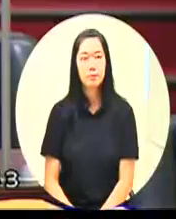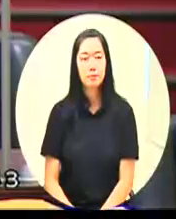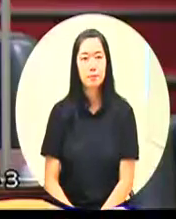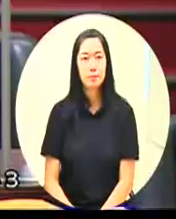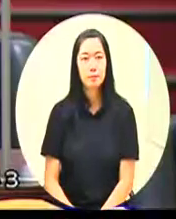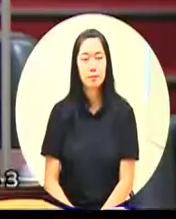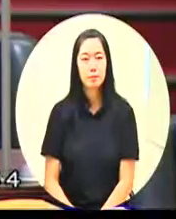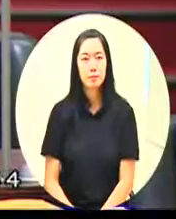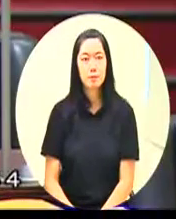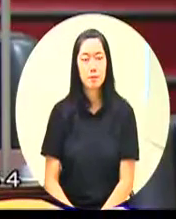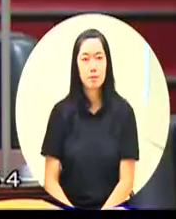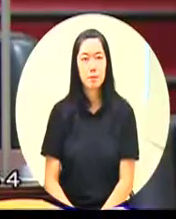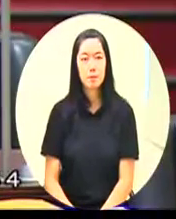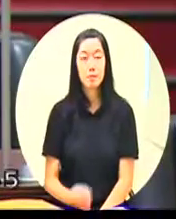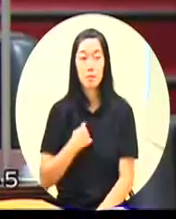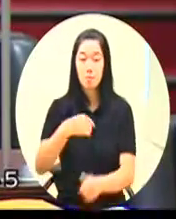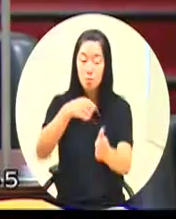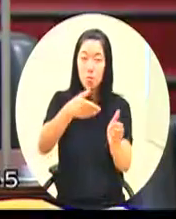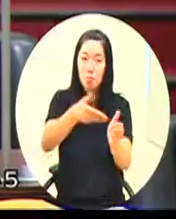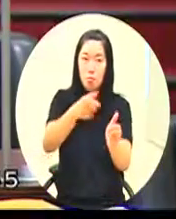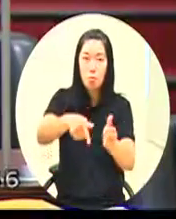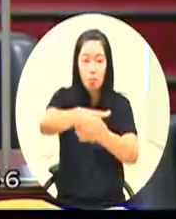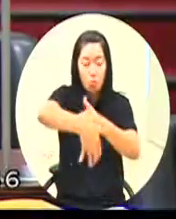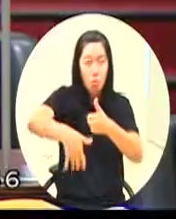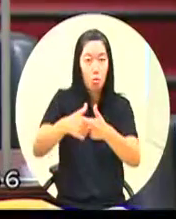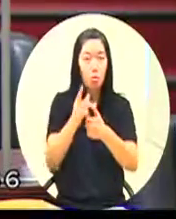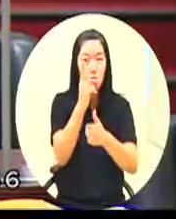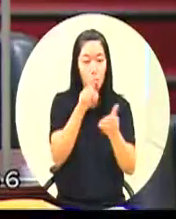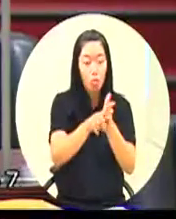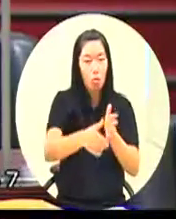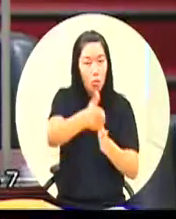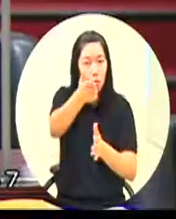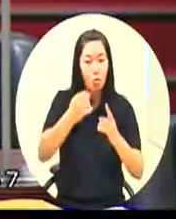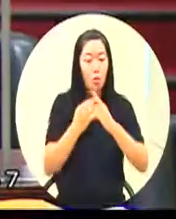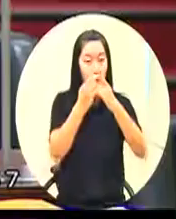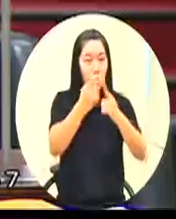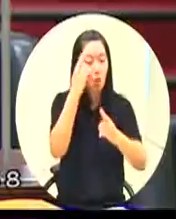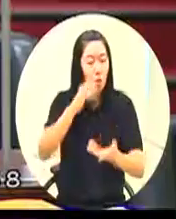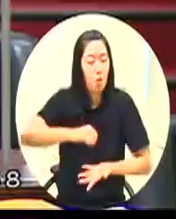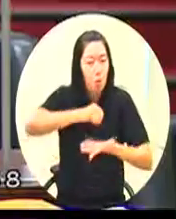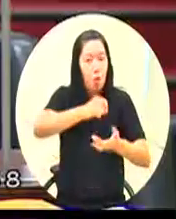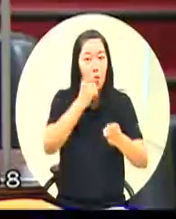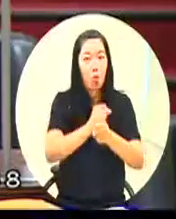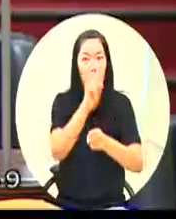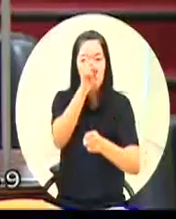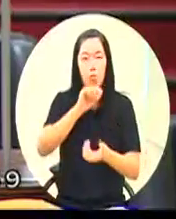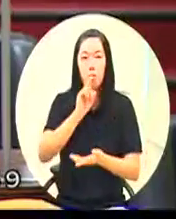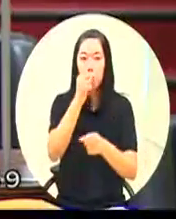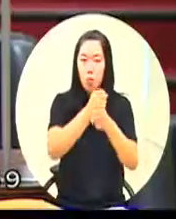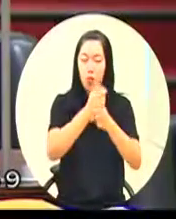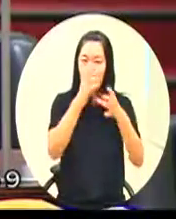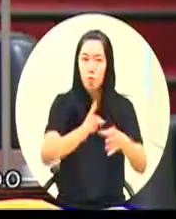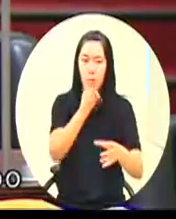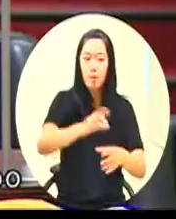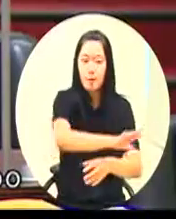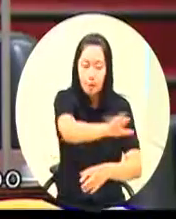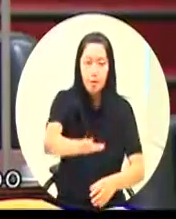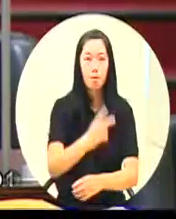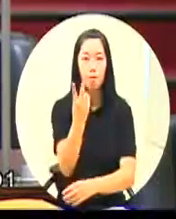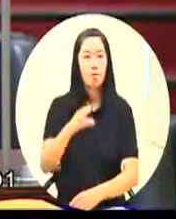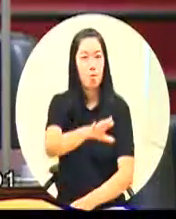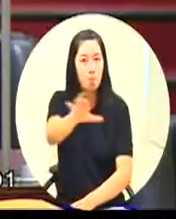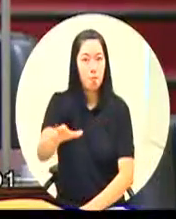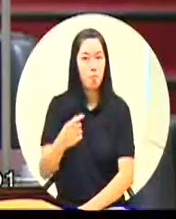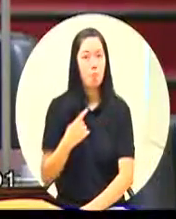的教育局的同仁科长去了，他只提出来要做一面或两面的风雨球场，我们不接